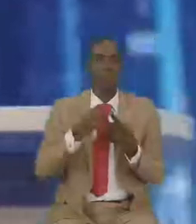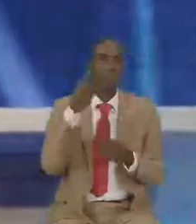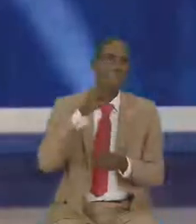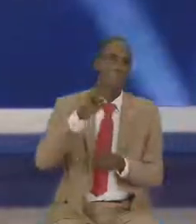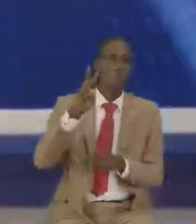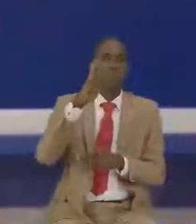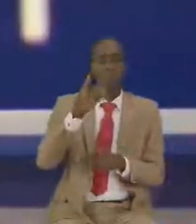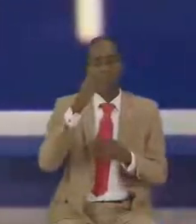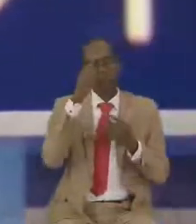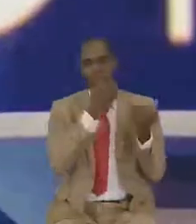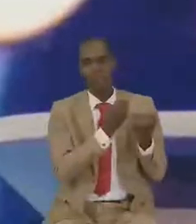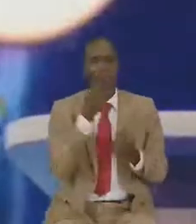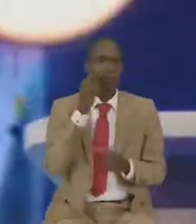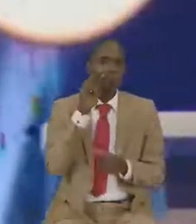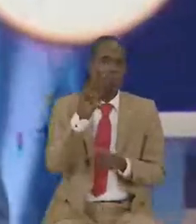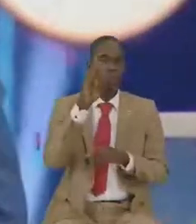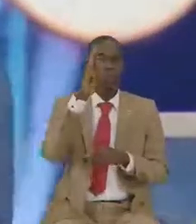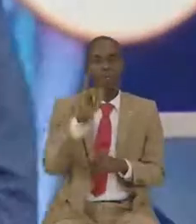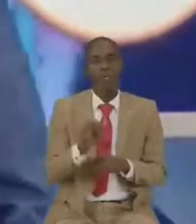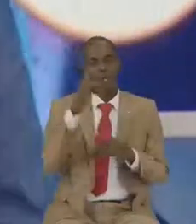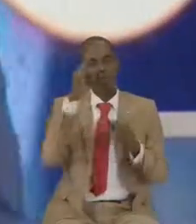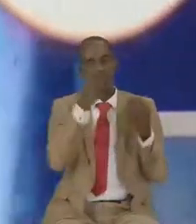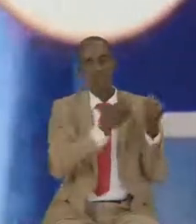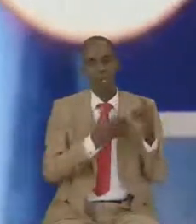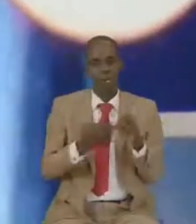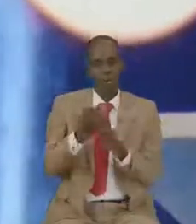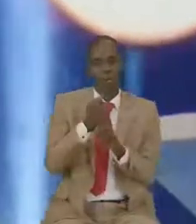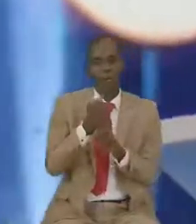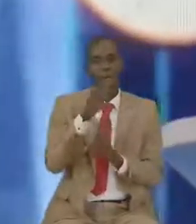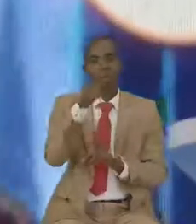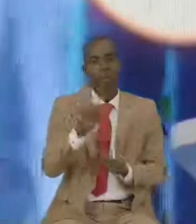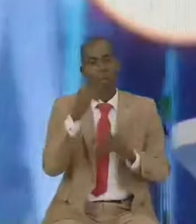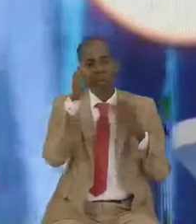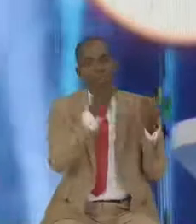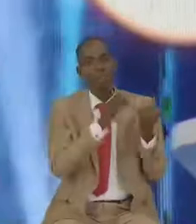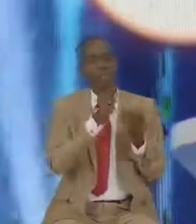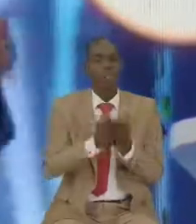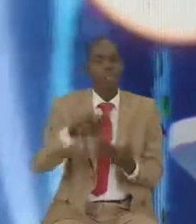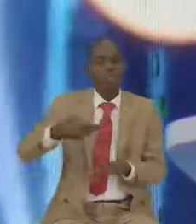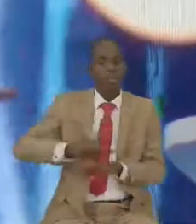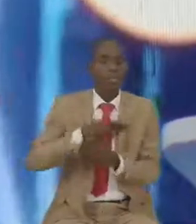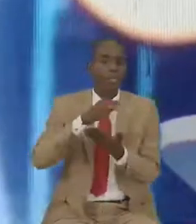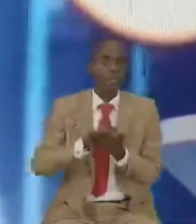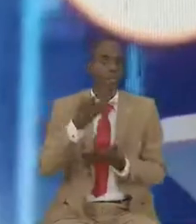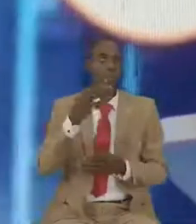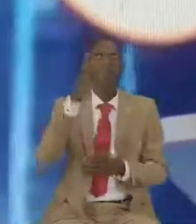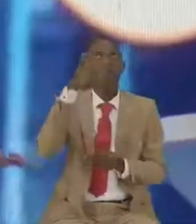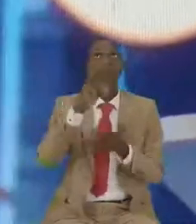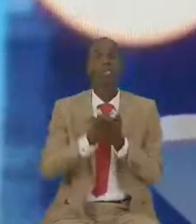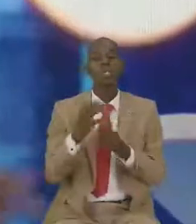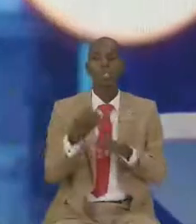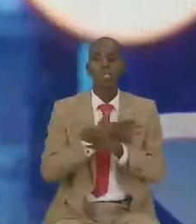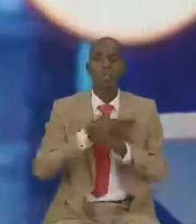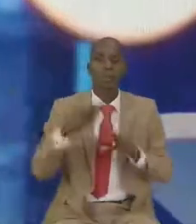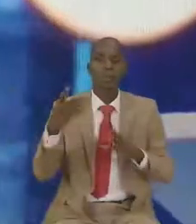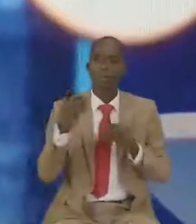éternelle. Vous êtes invités ce soir à le regarder par la foi et à l'admirer par la foi, cet agneau de